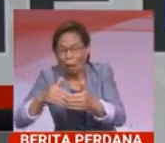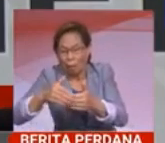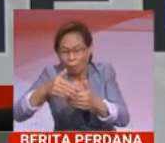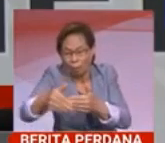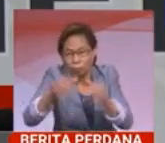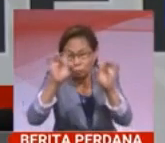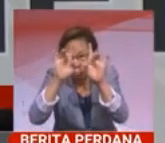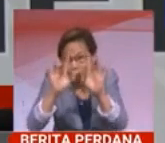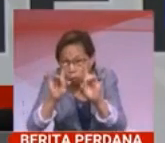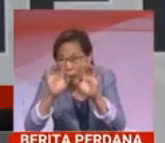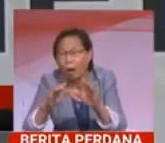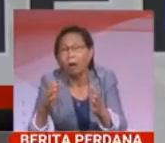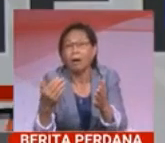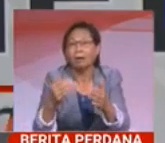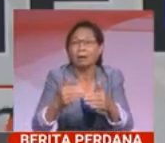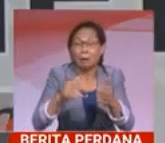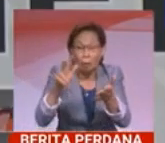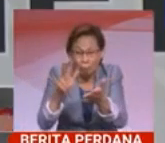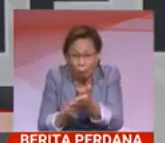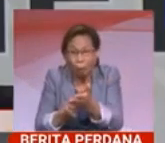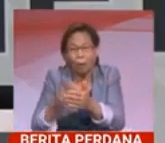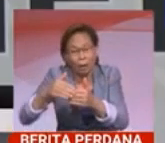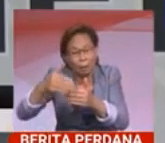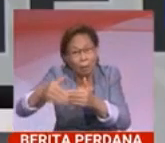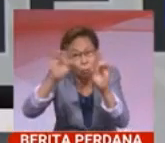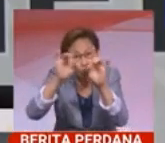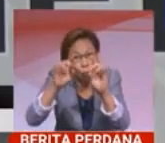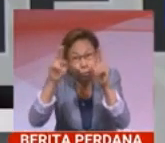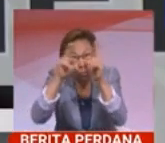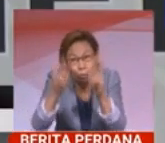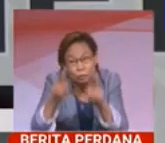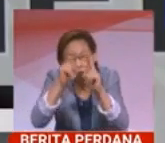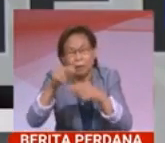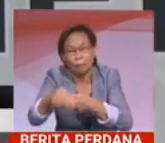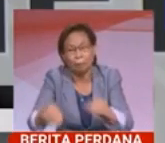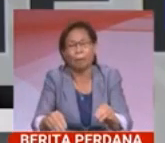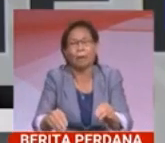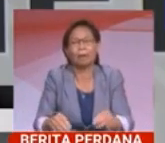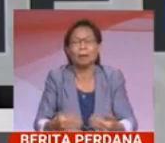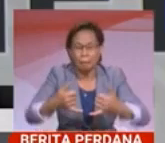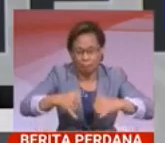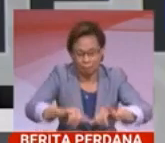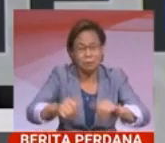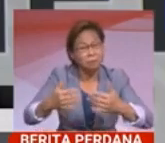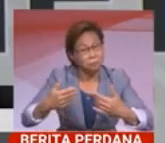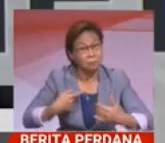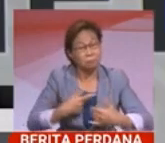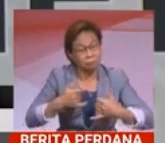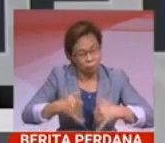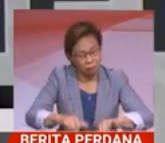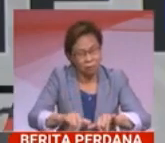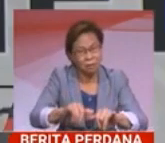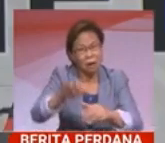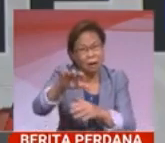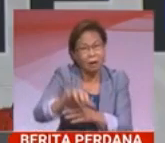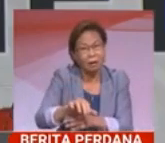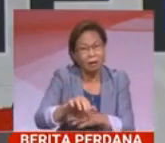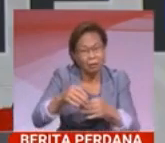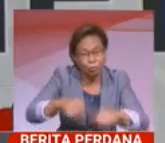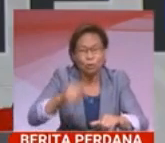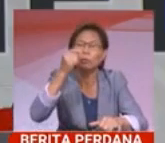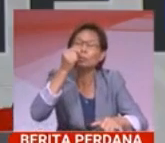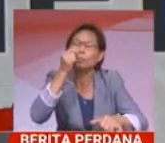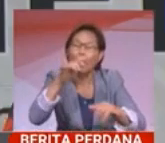selepas ujian magma yang kita lihat adalah tinggi yaitu sekali ini masih kita telah mengambil hujan ataupun